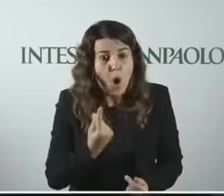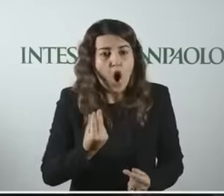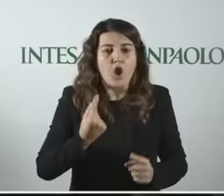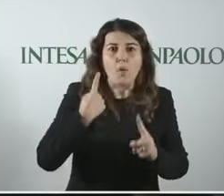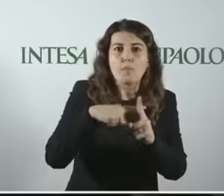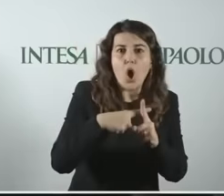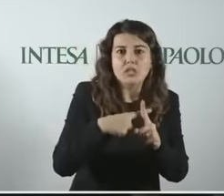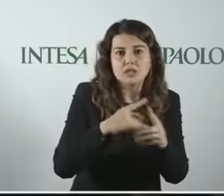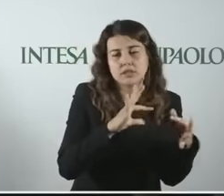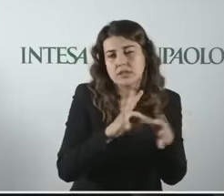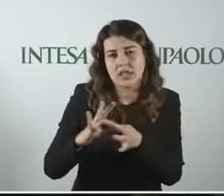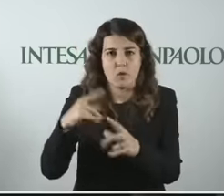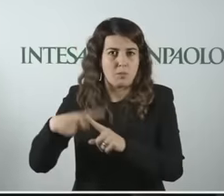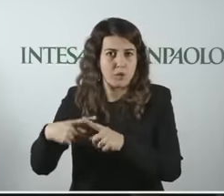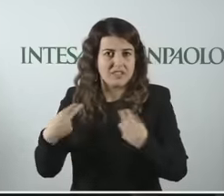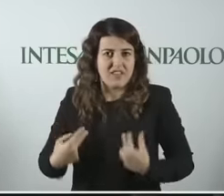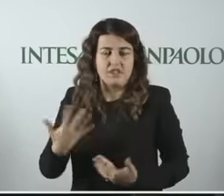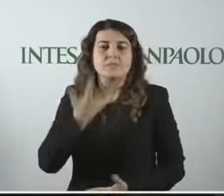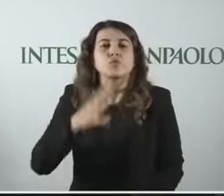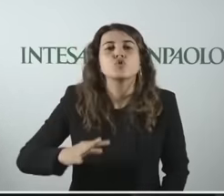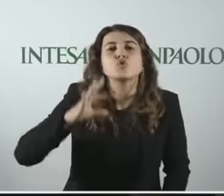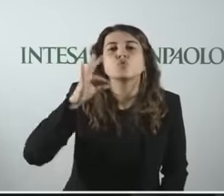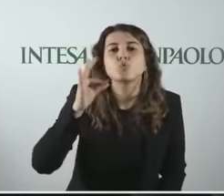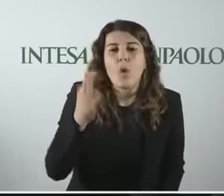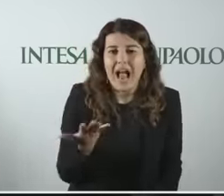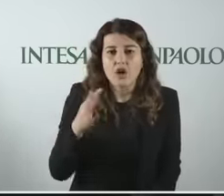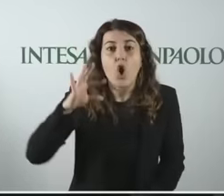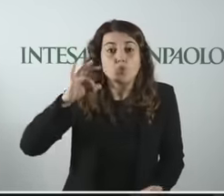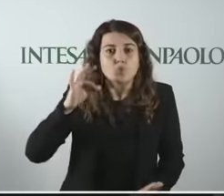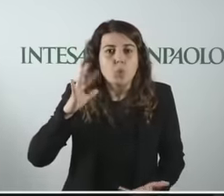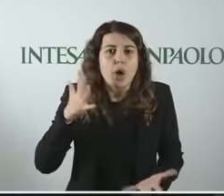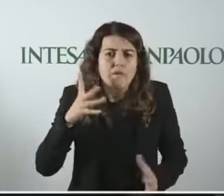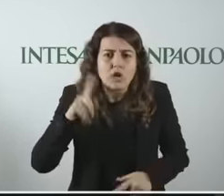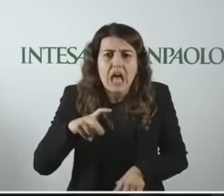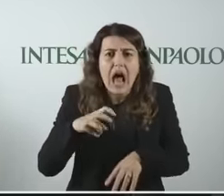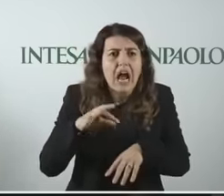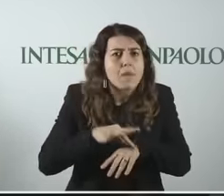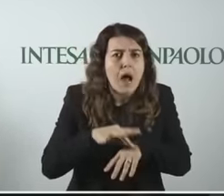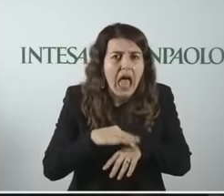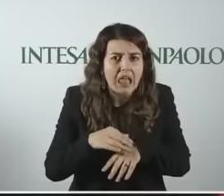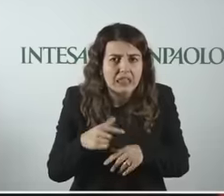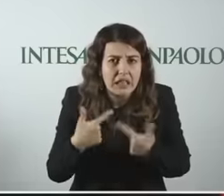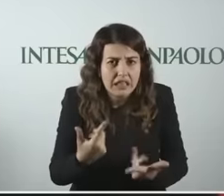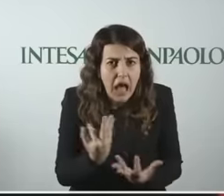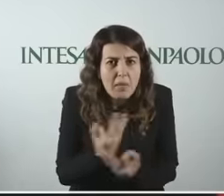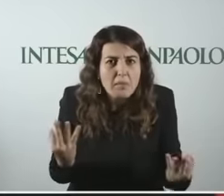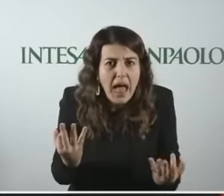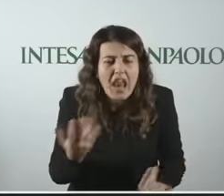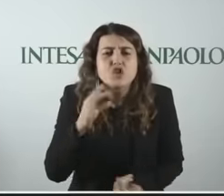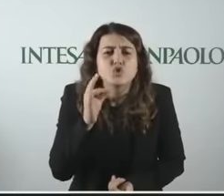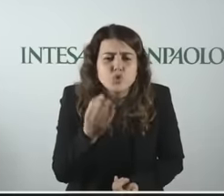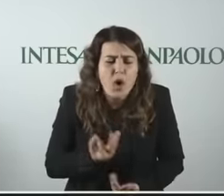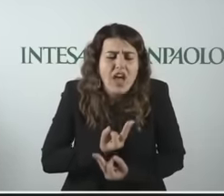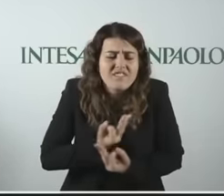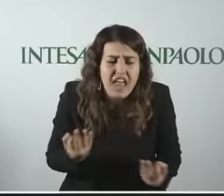buoni e positivi in tanti campi quindi lo zucchero lo zucchero forse fa bene anche alle malattie Dopotutto è così buono e non può non